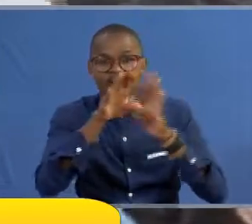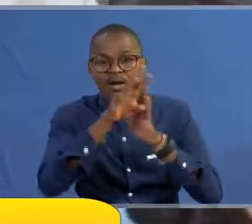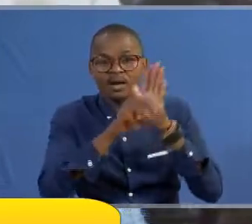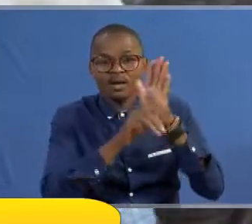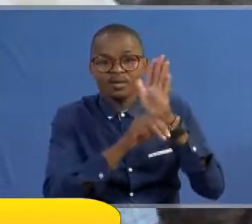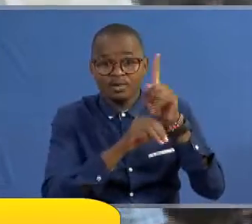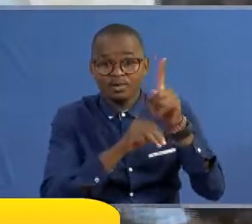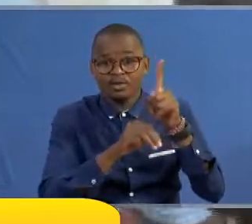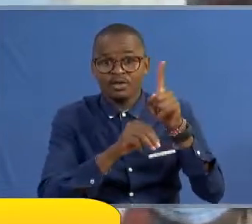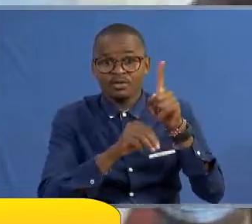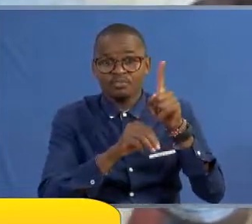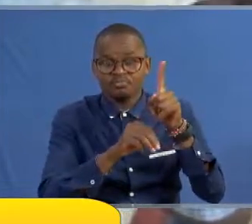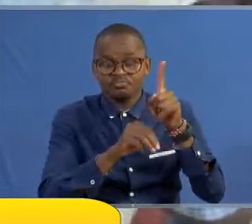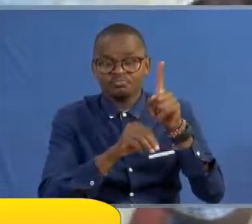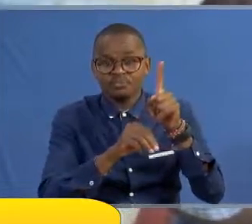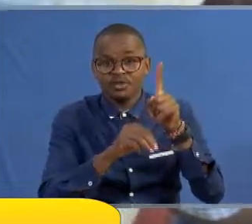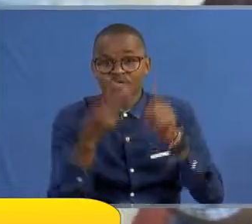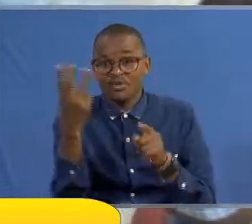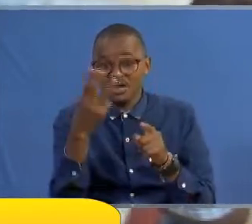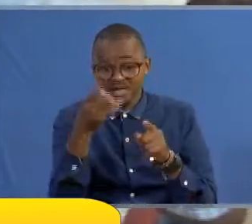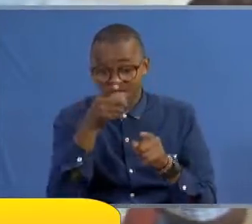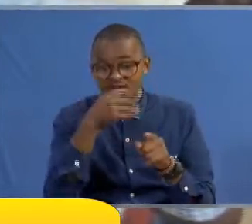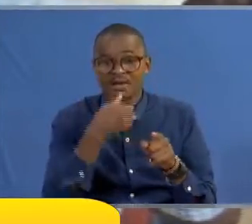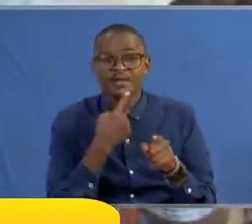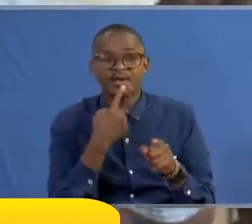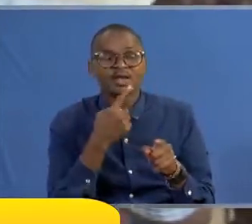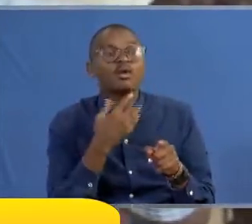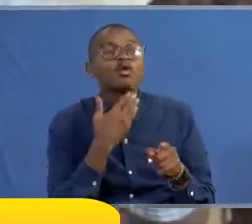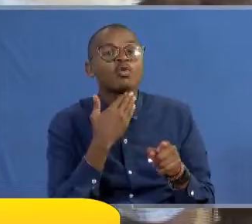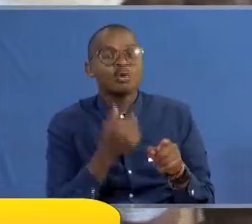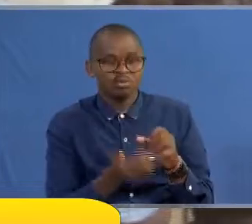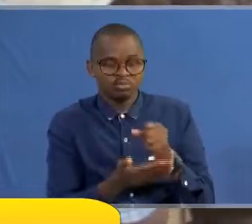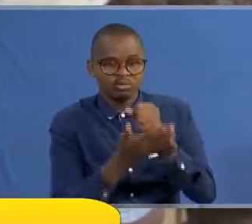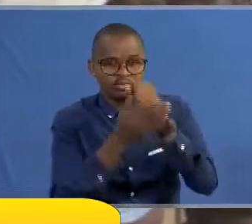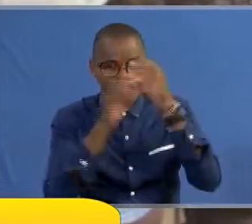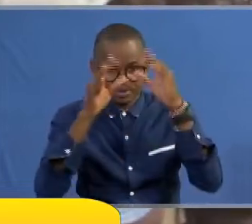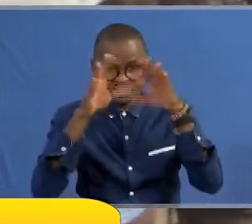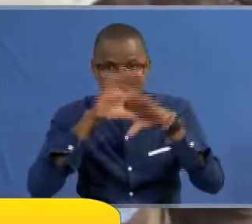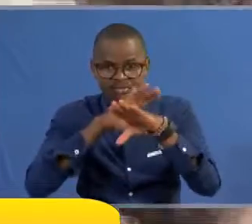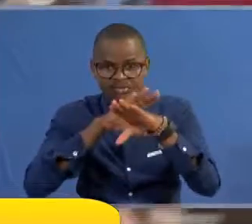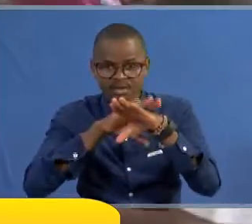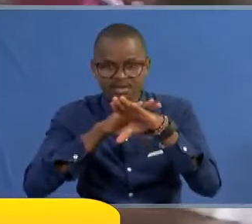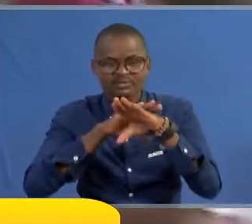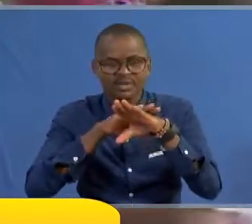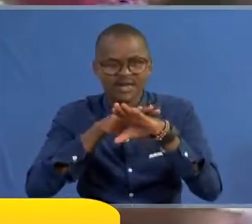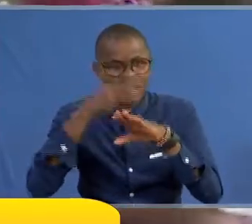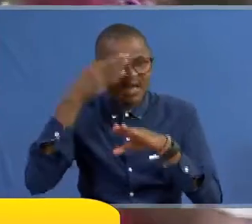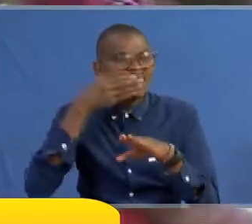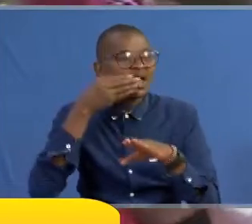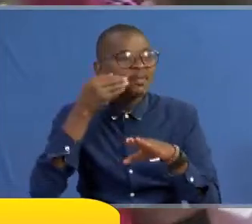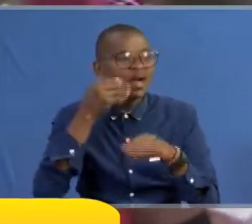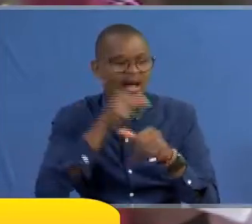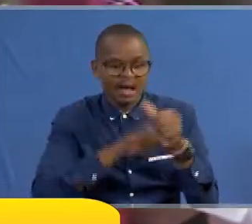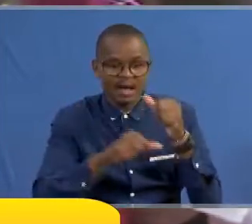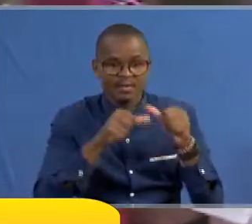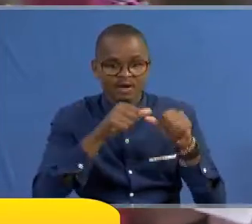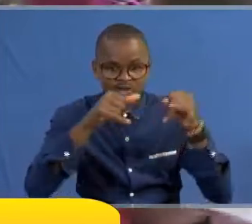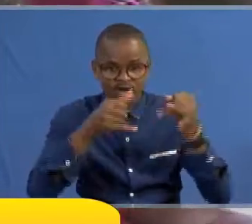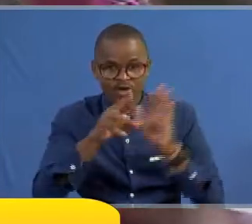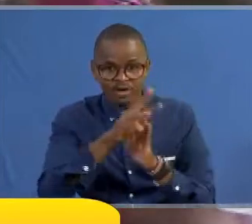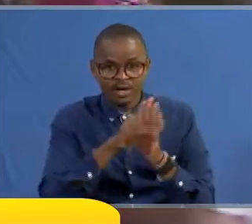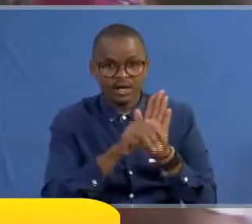siku ya Jumanne wiki hii, madhumuni yake halisi yalikuwa kuwasaidia walimu kupata ujuzi zaidi kuhusiana na mtaala